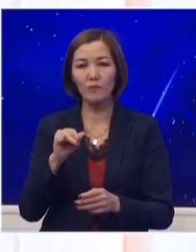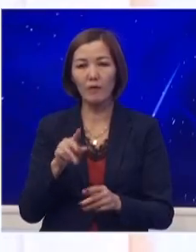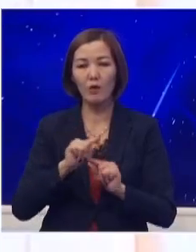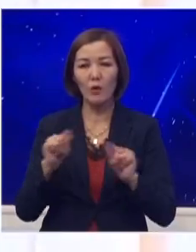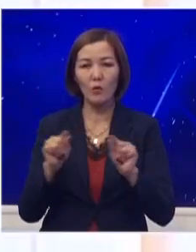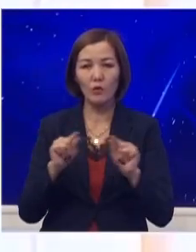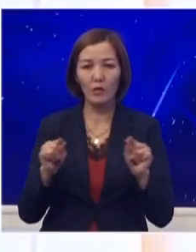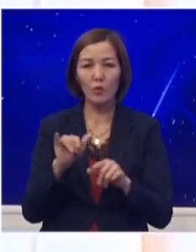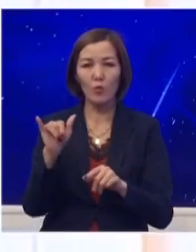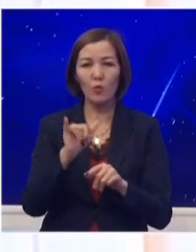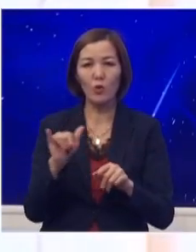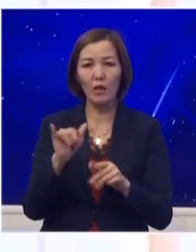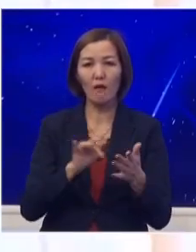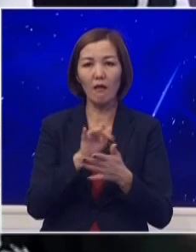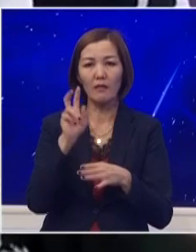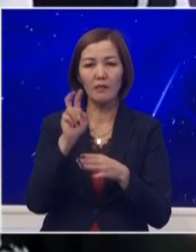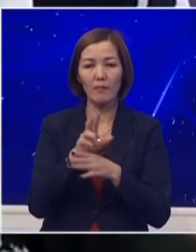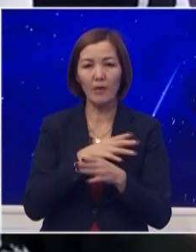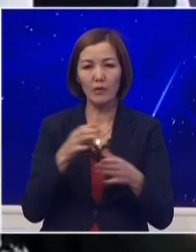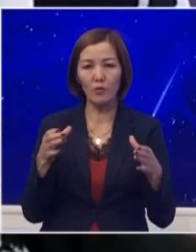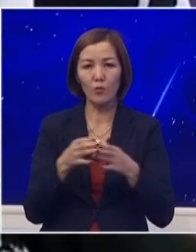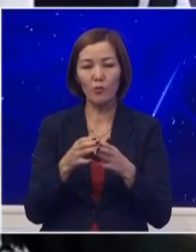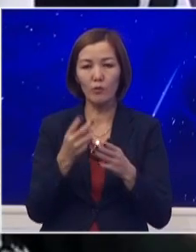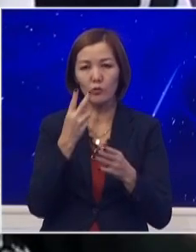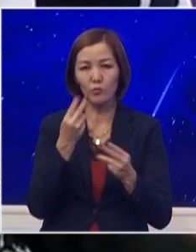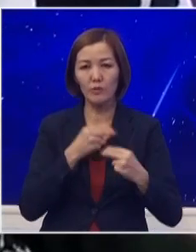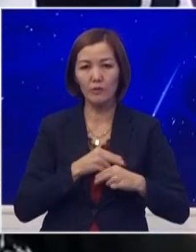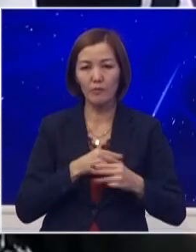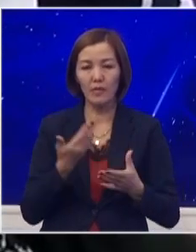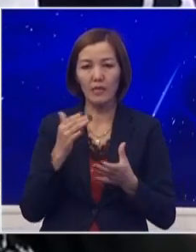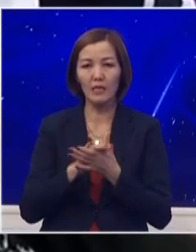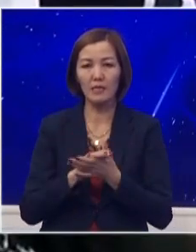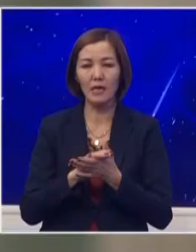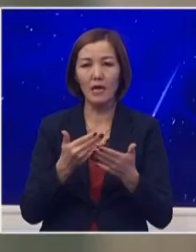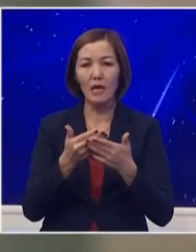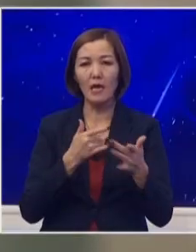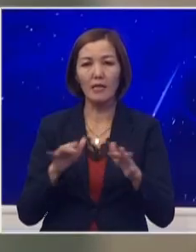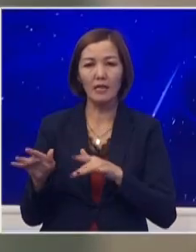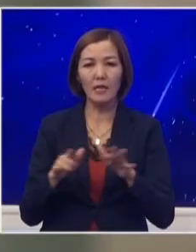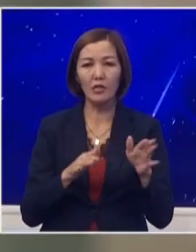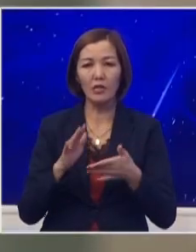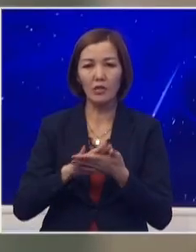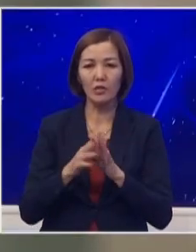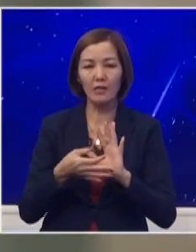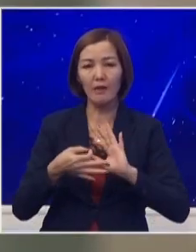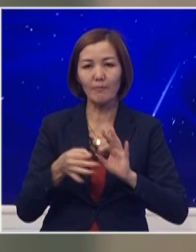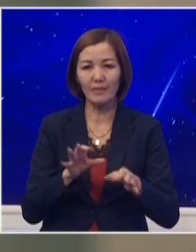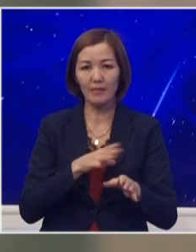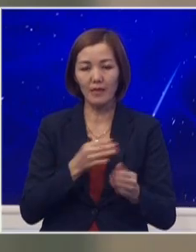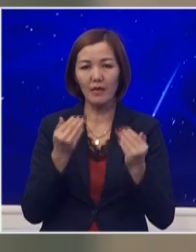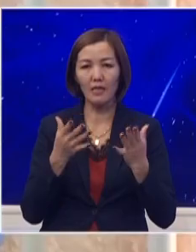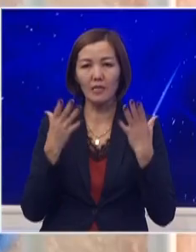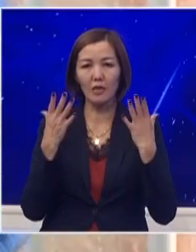Орал қаласына барды. Өңірлік штаб жұмысымен танысып, саяси науқан алдында жүргізіліп жатқан іс-шаралардың жай-жапсарын пысықтады. Қазір